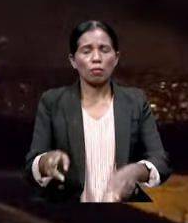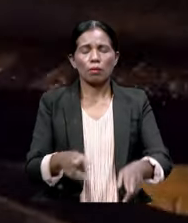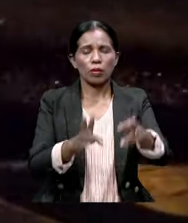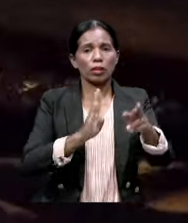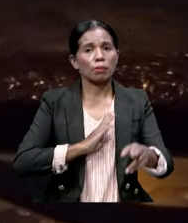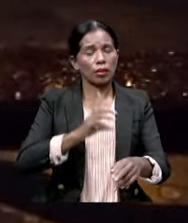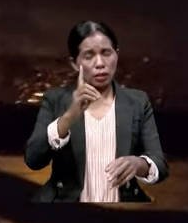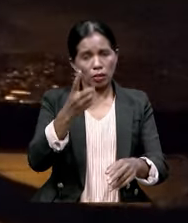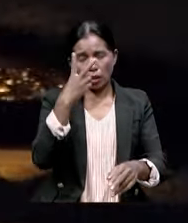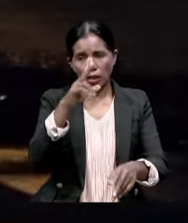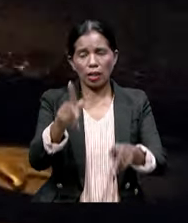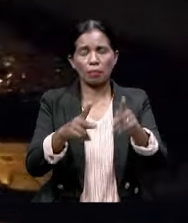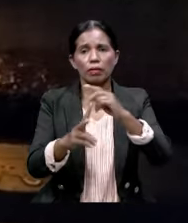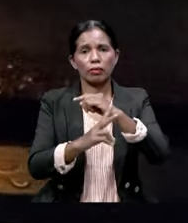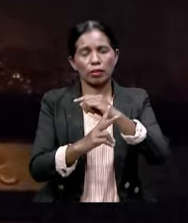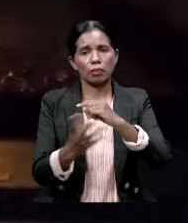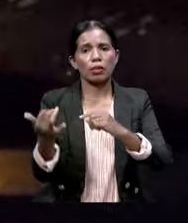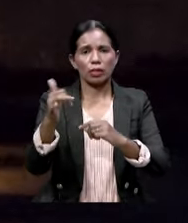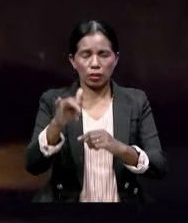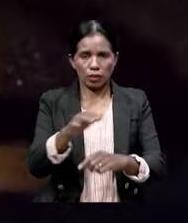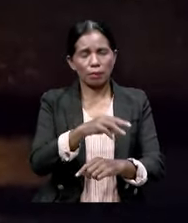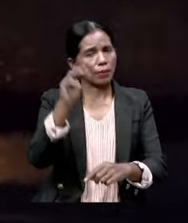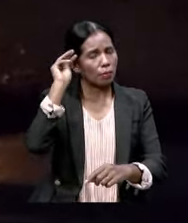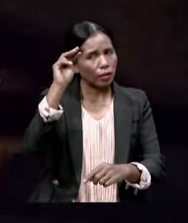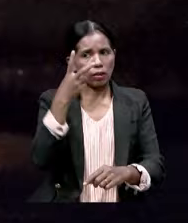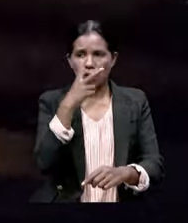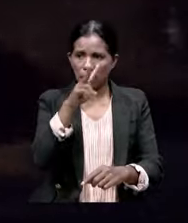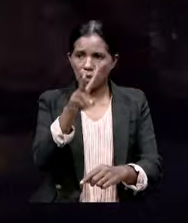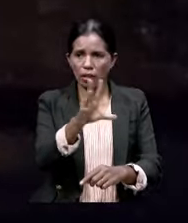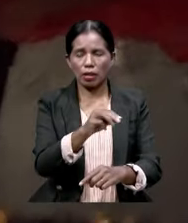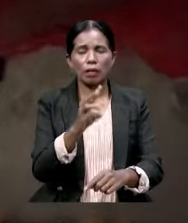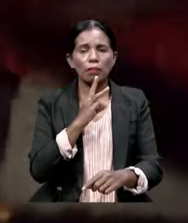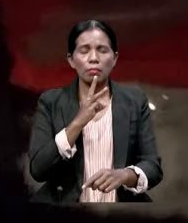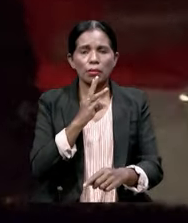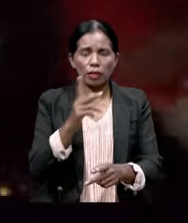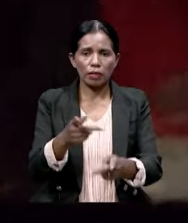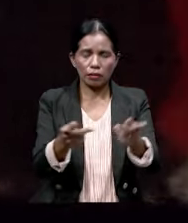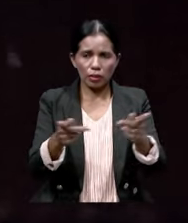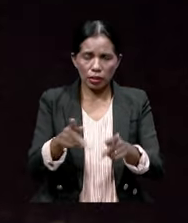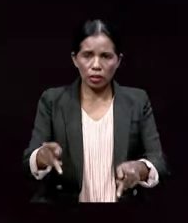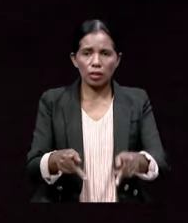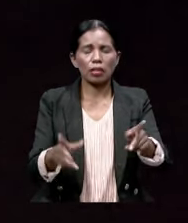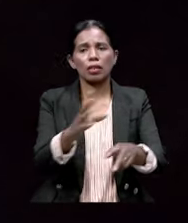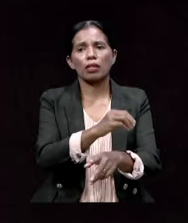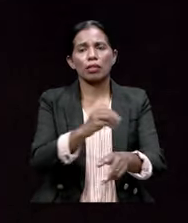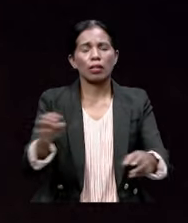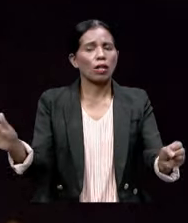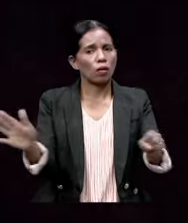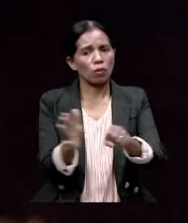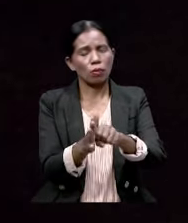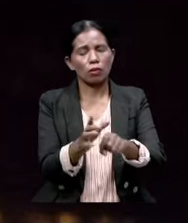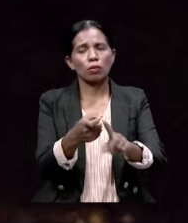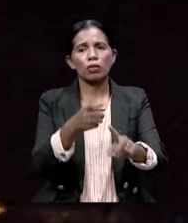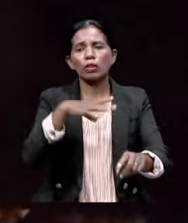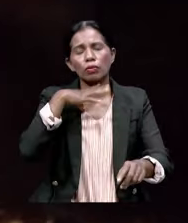hare komunidade vítima sira. Alen dede, Ministro Mos hare direta bedalan iha parte fomentunian nebe intupidu husi